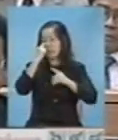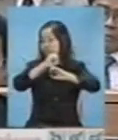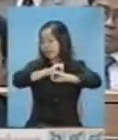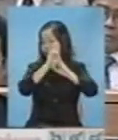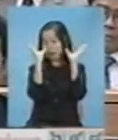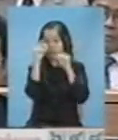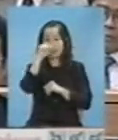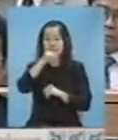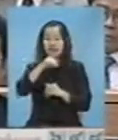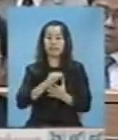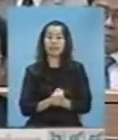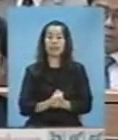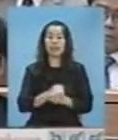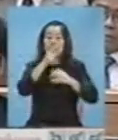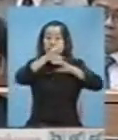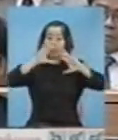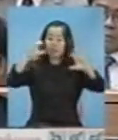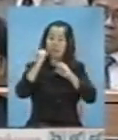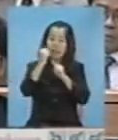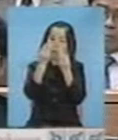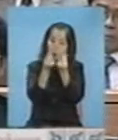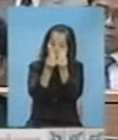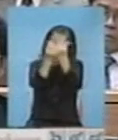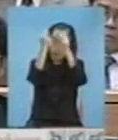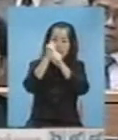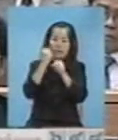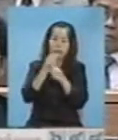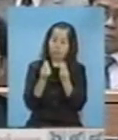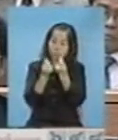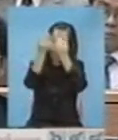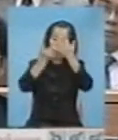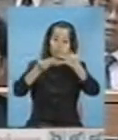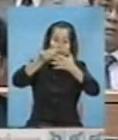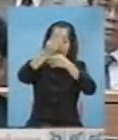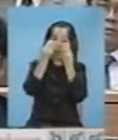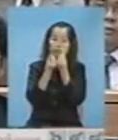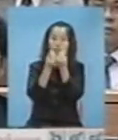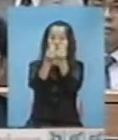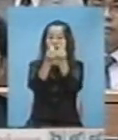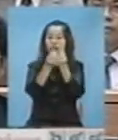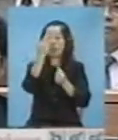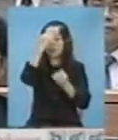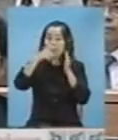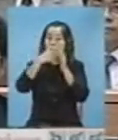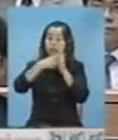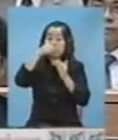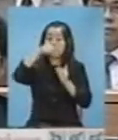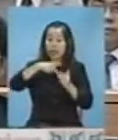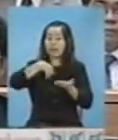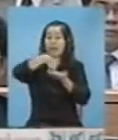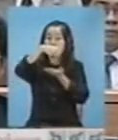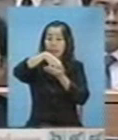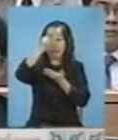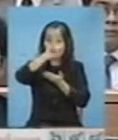ว่ารัฐบาลพยายามเร่งรีบเร่งรัดทุกขั้นตอนโดยเหตุผลที่กับผมได้กราบเรียน